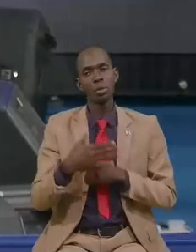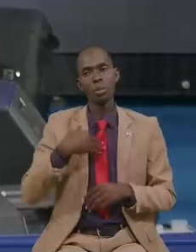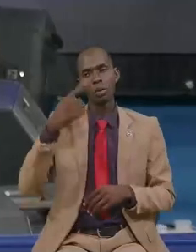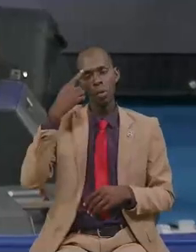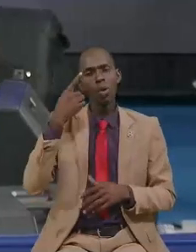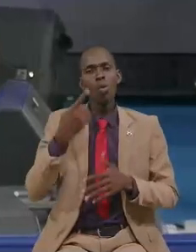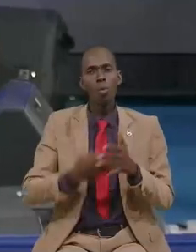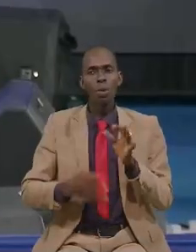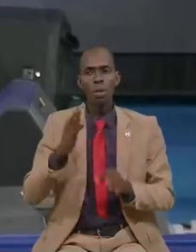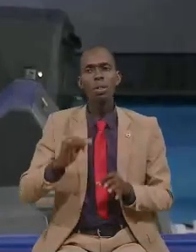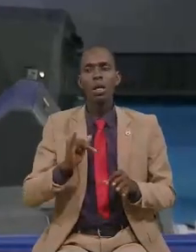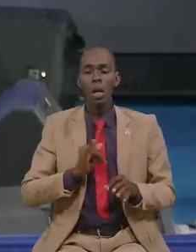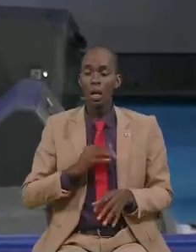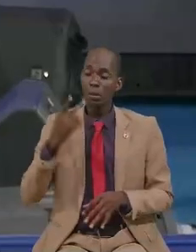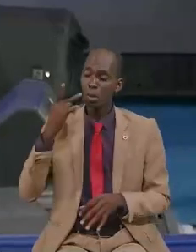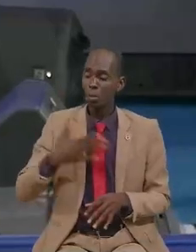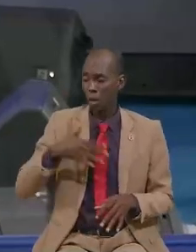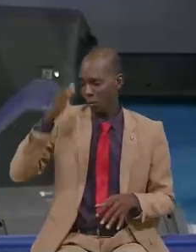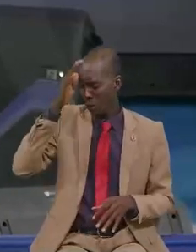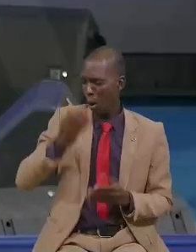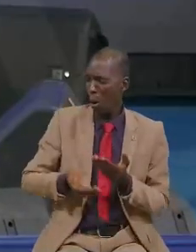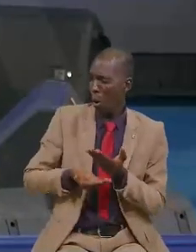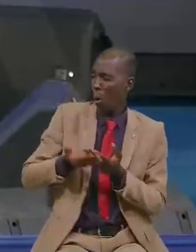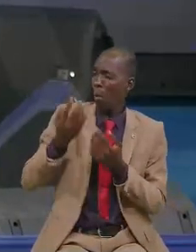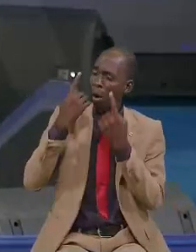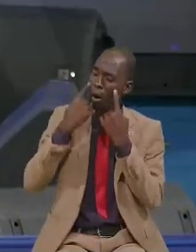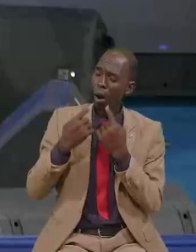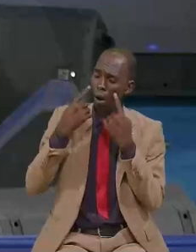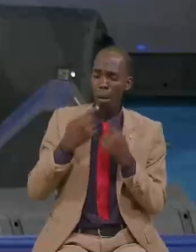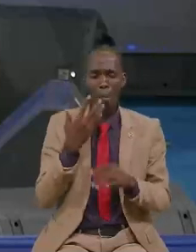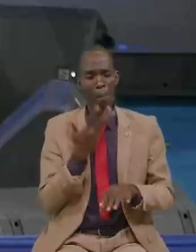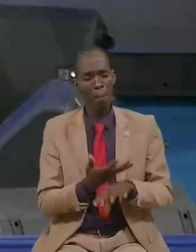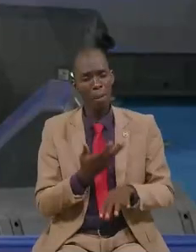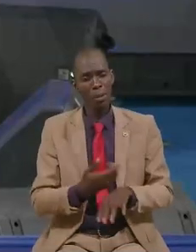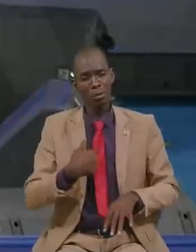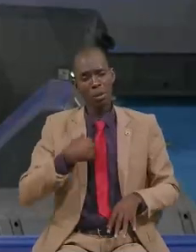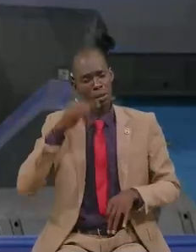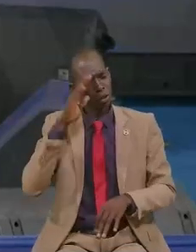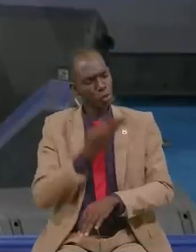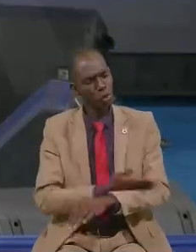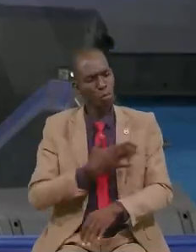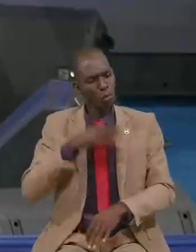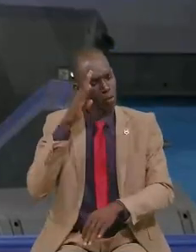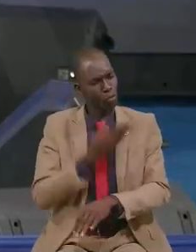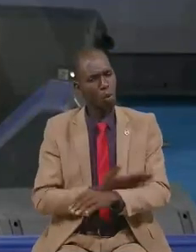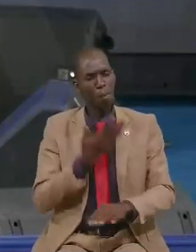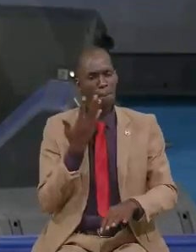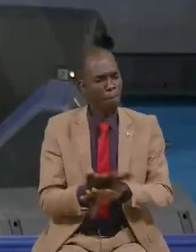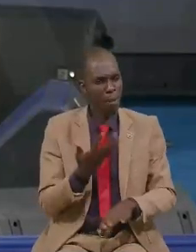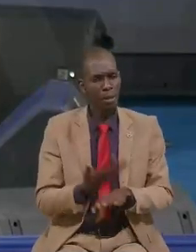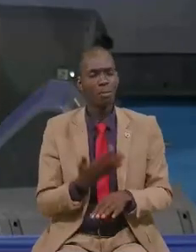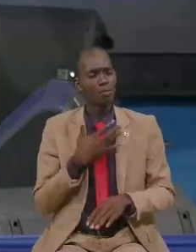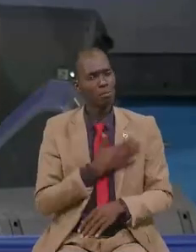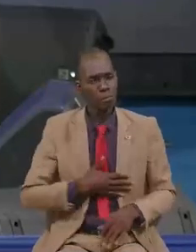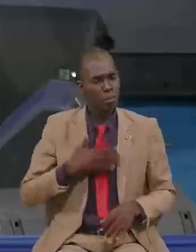père pratiquement en larmes? Et je dis, oh mon fils, s'il te plaît, oublie ce que j'ai